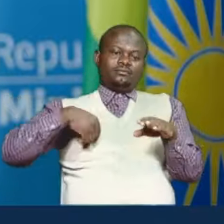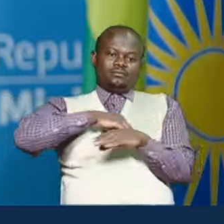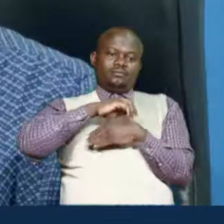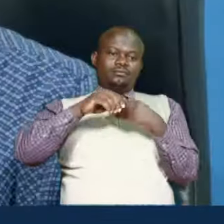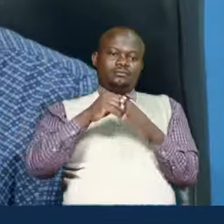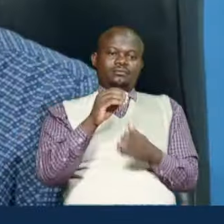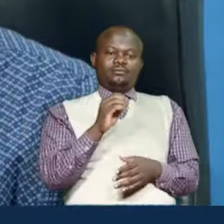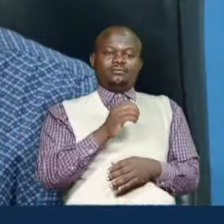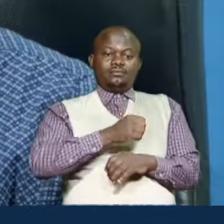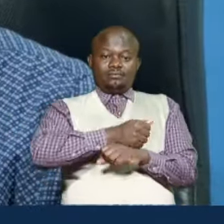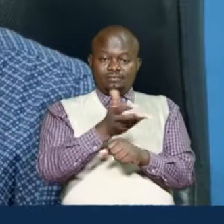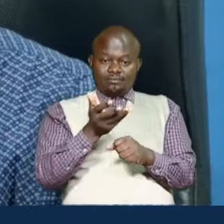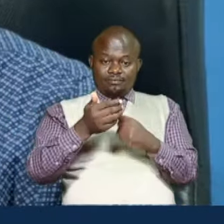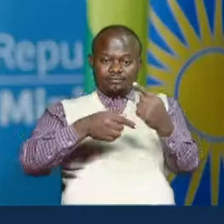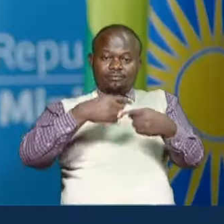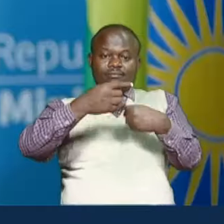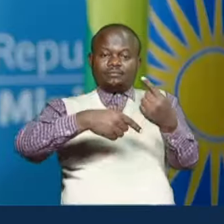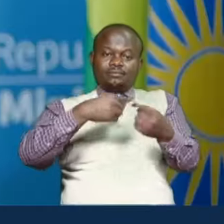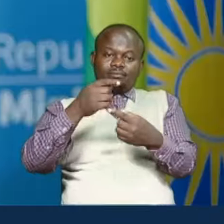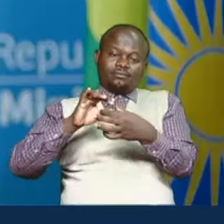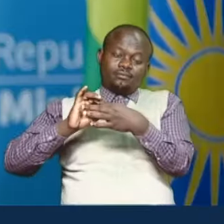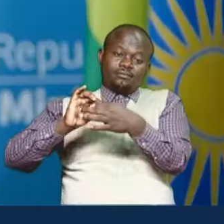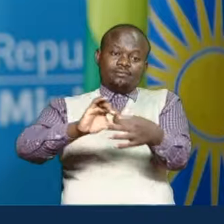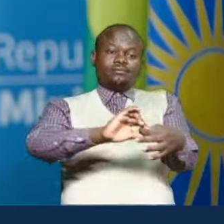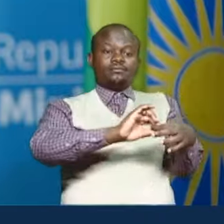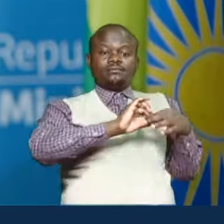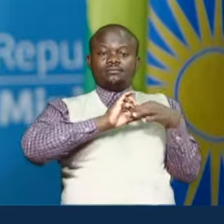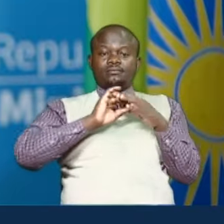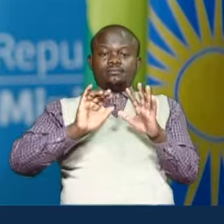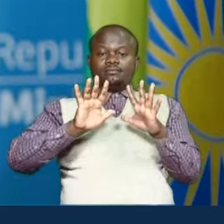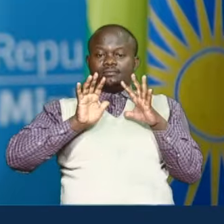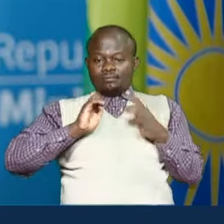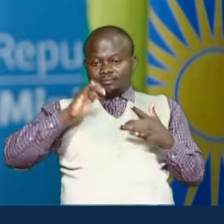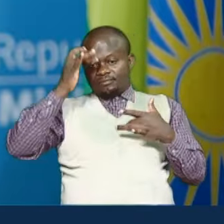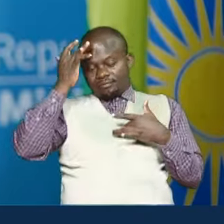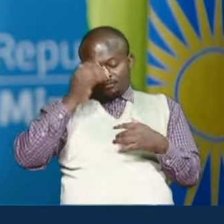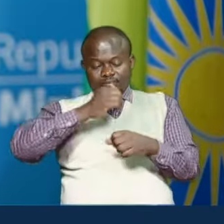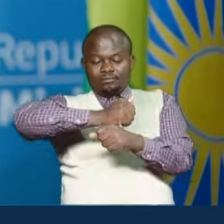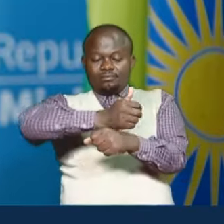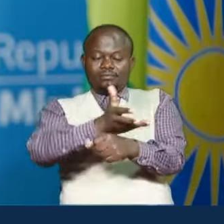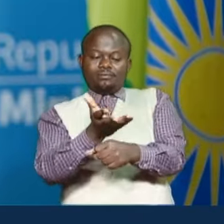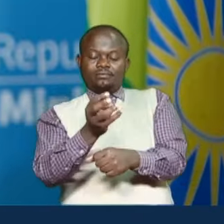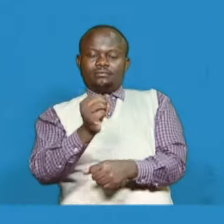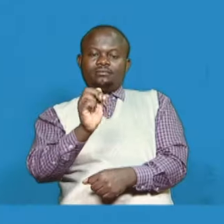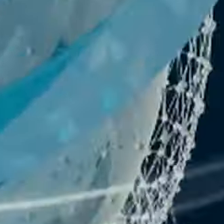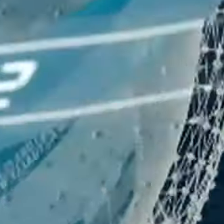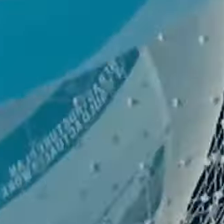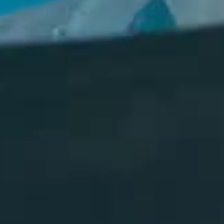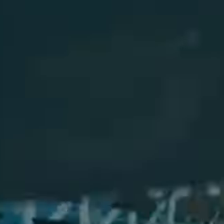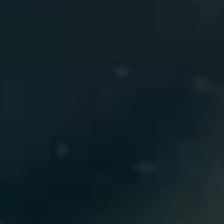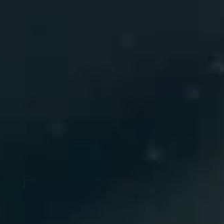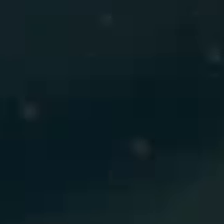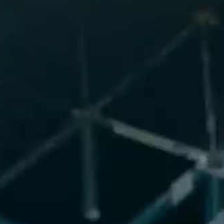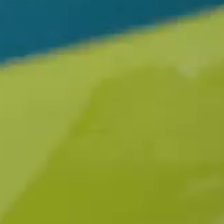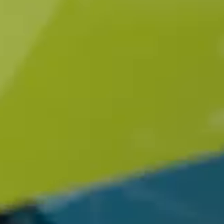Marburg. Dukomeze dufatanye twirinde iki cyorezo cya Marburg tuzatsinda.